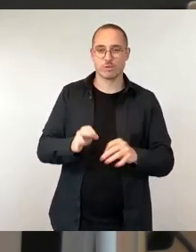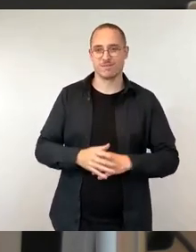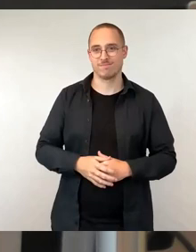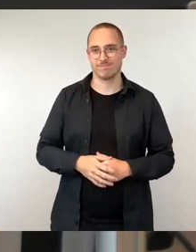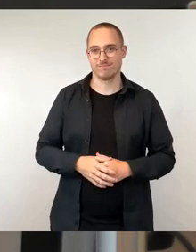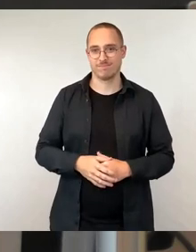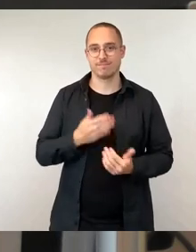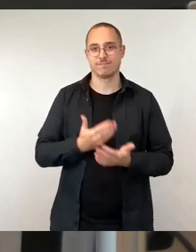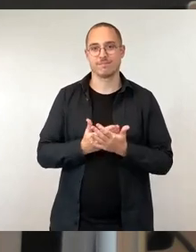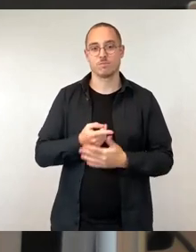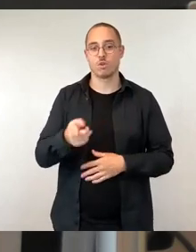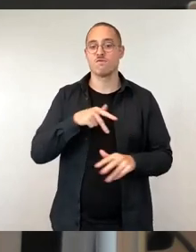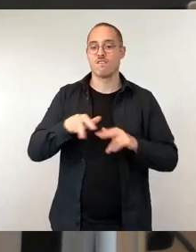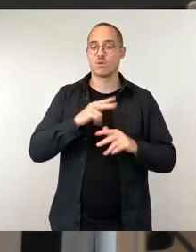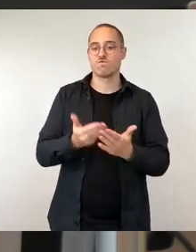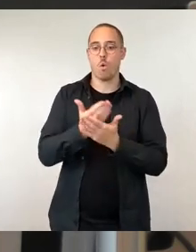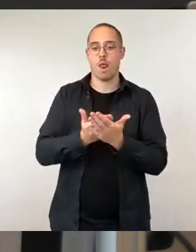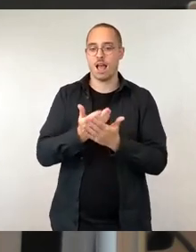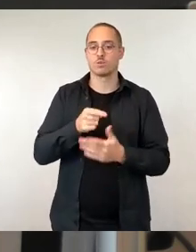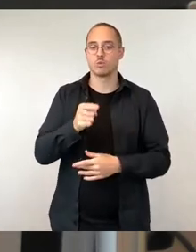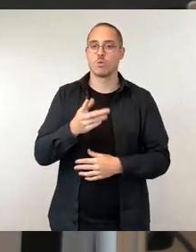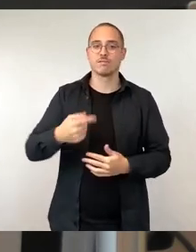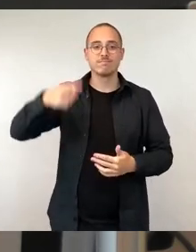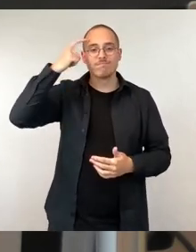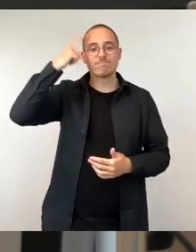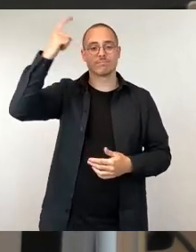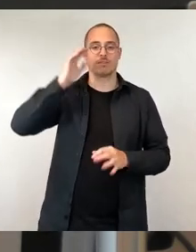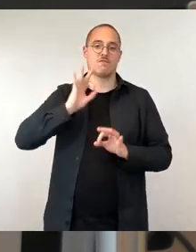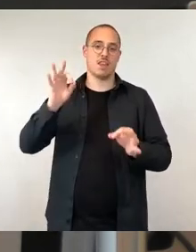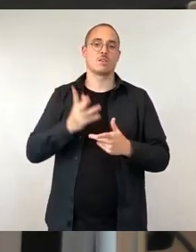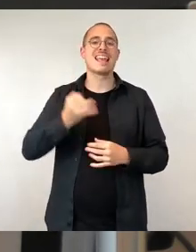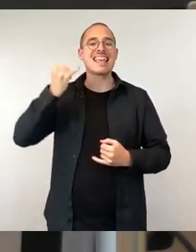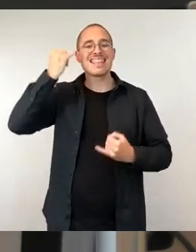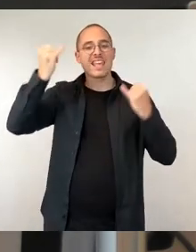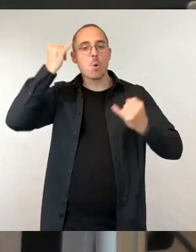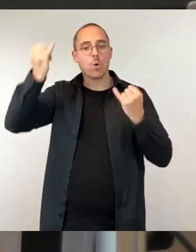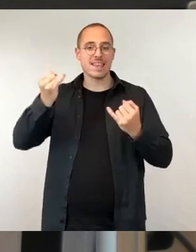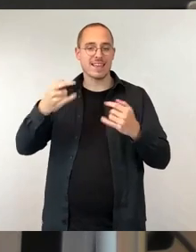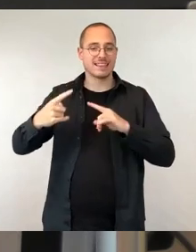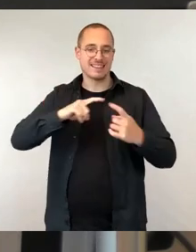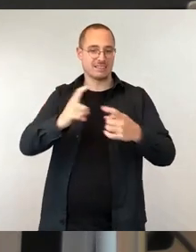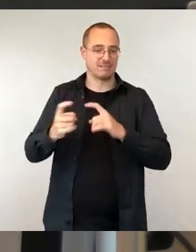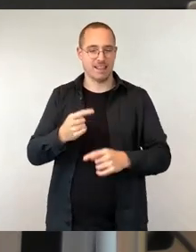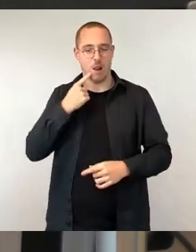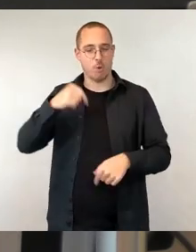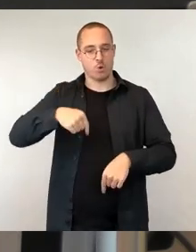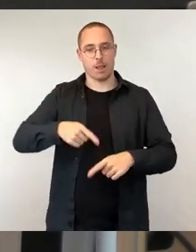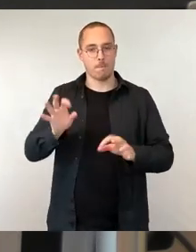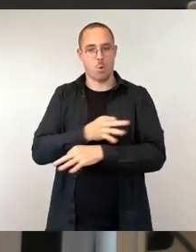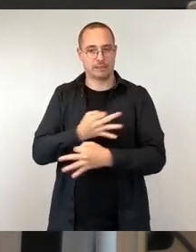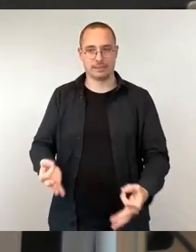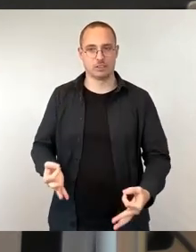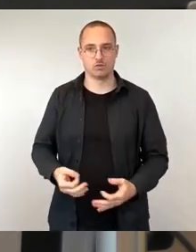ist keine ideologische Debatte heute hier an dieser Stelle notwendig. Vielen